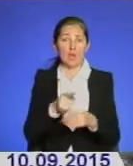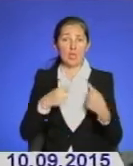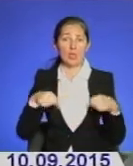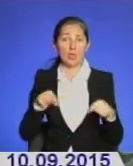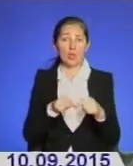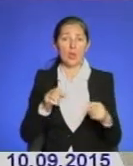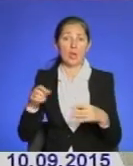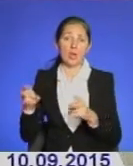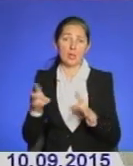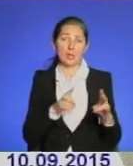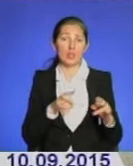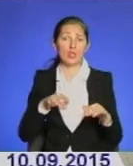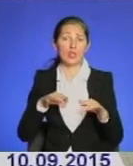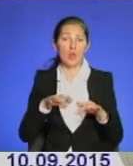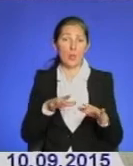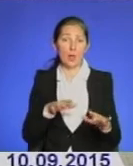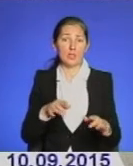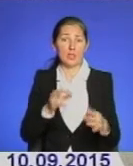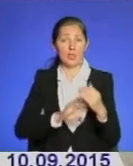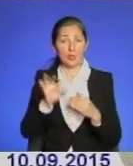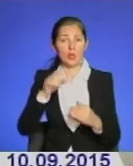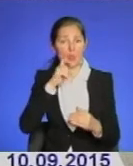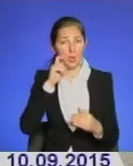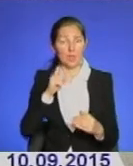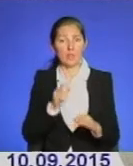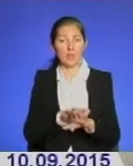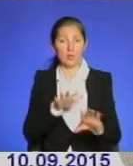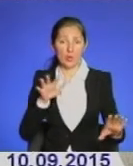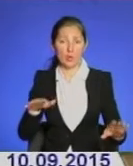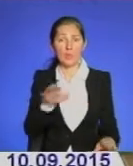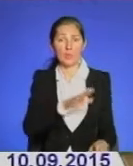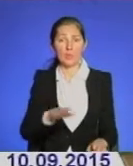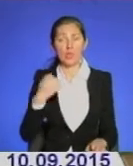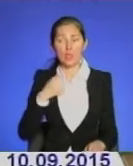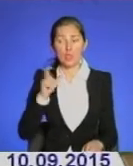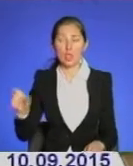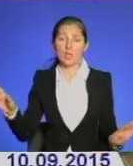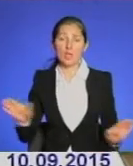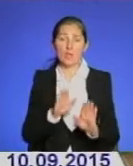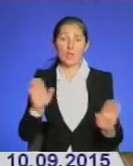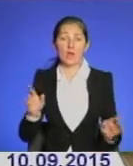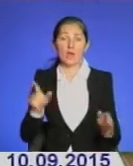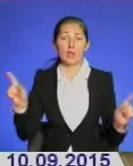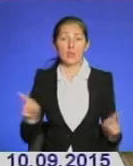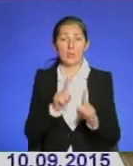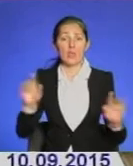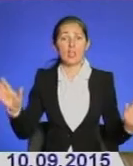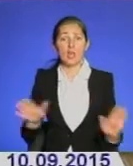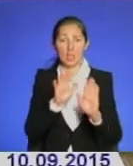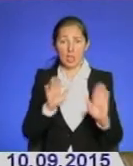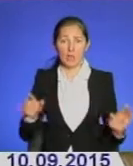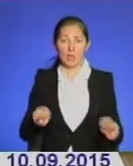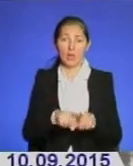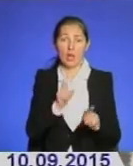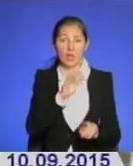сході України. Вишукувавшись на плацу, військовослужбовці заспівали гімн і хвилиною мовчання вшанували своїх загиблих